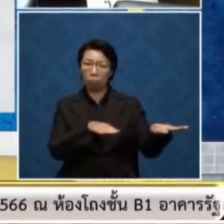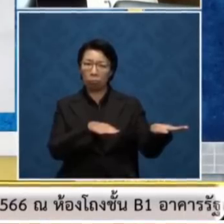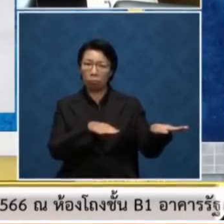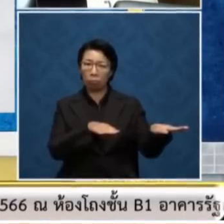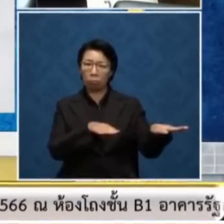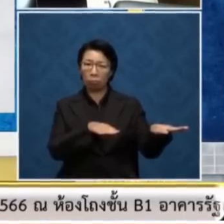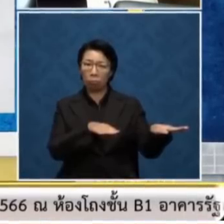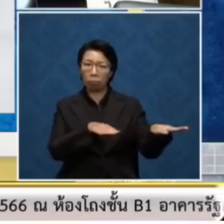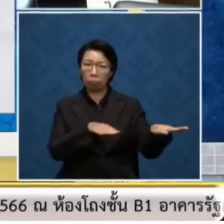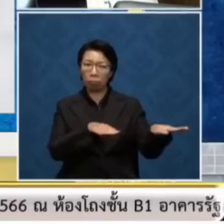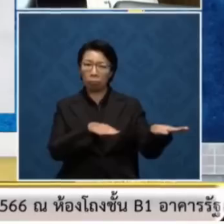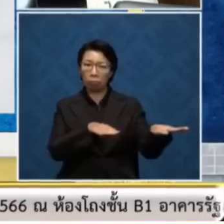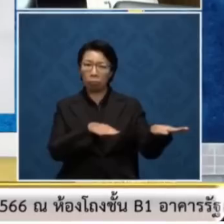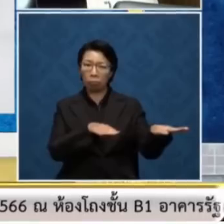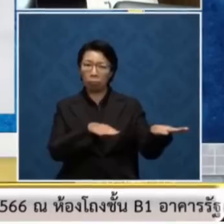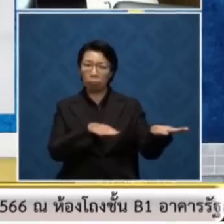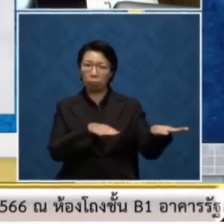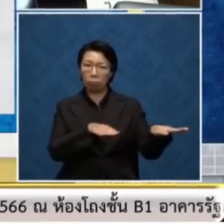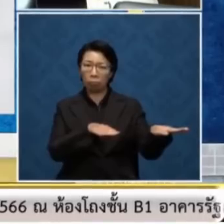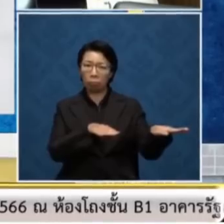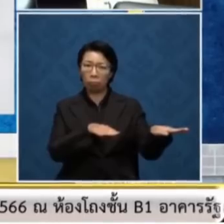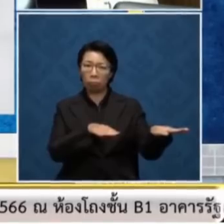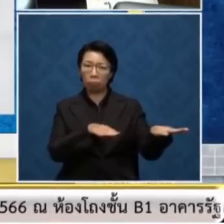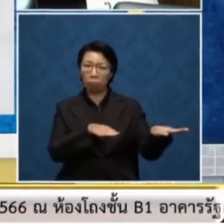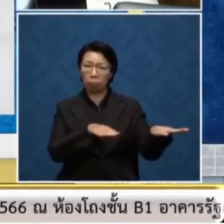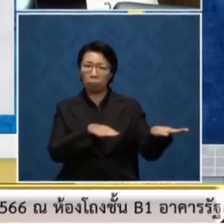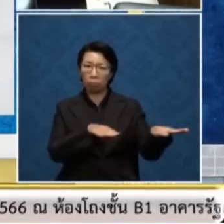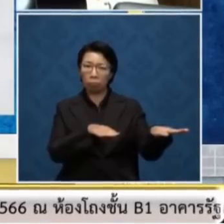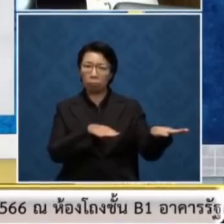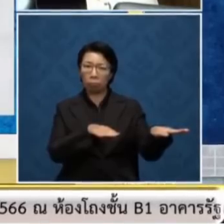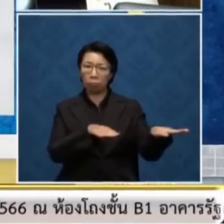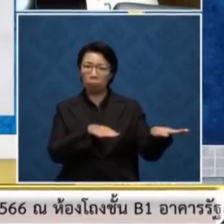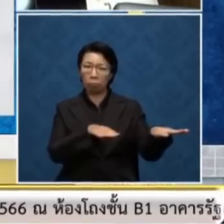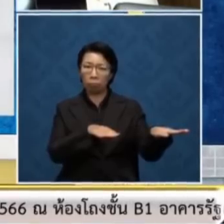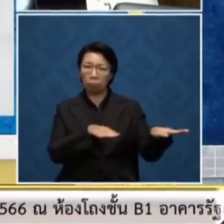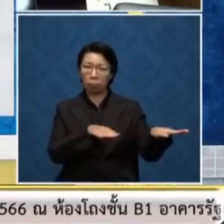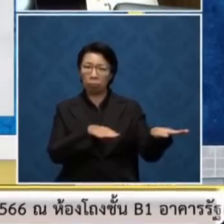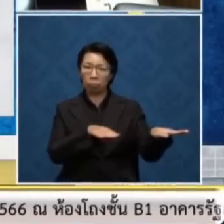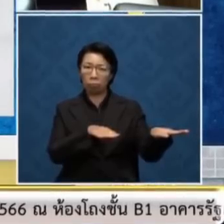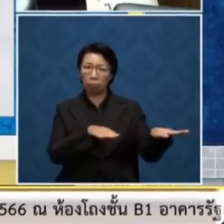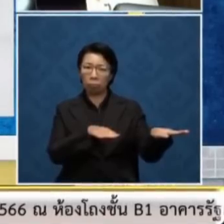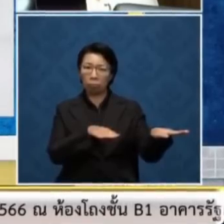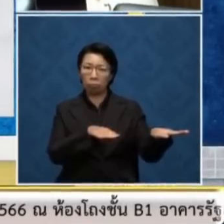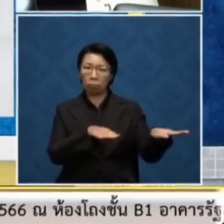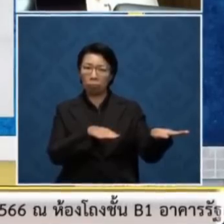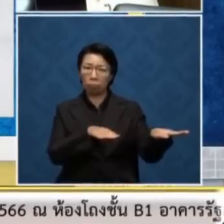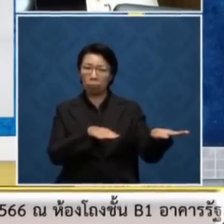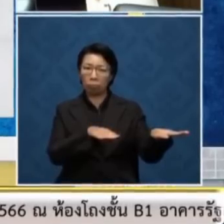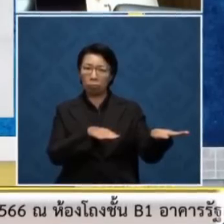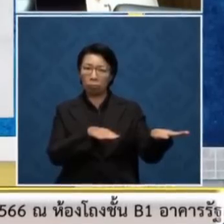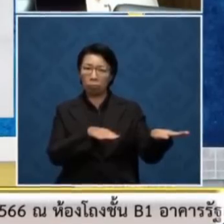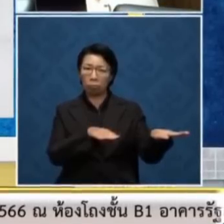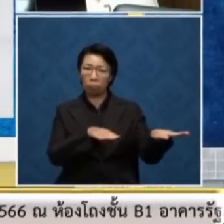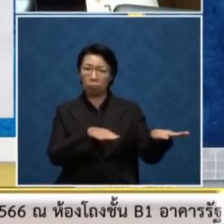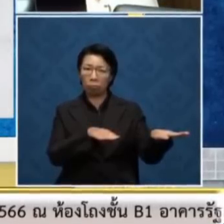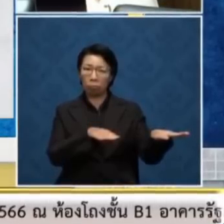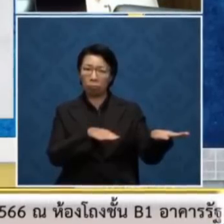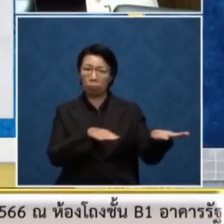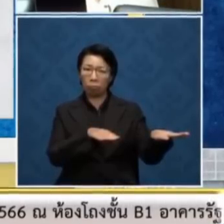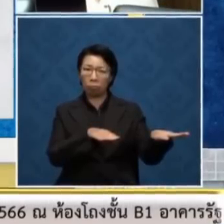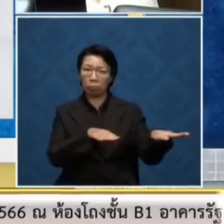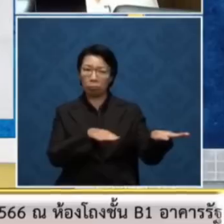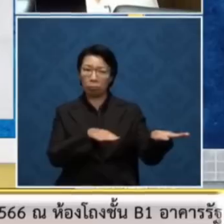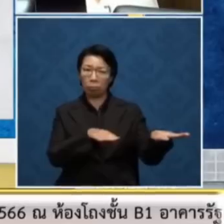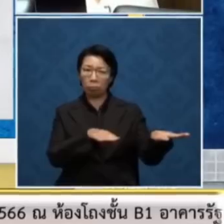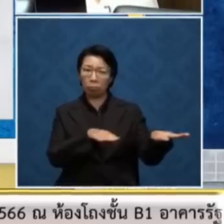และคลิปนี้เดินทางมาถึงช่วงสุดท้ายแล้วพ่อแม่พี่น้องประช